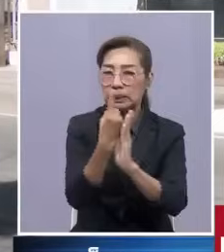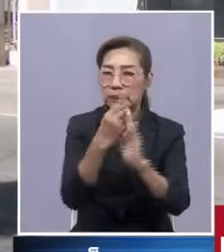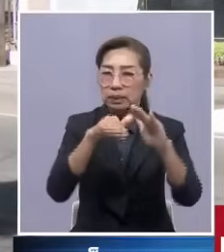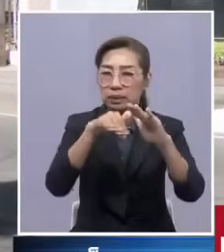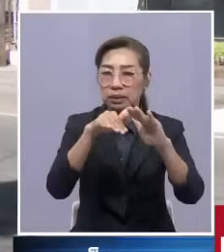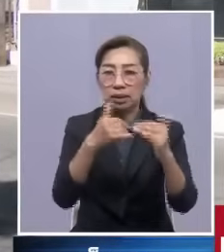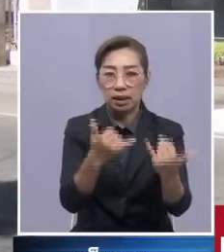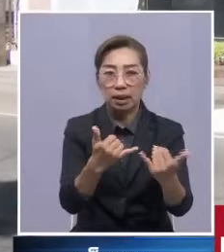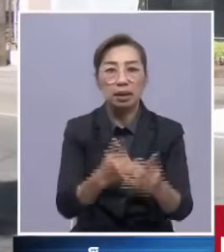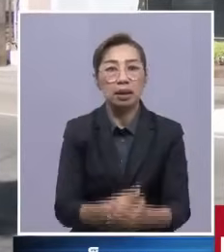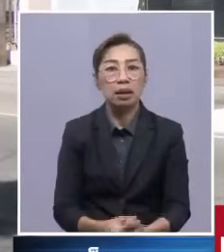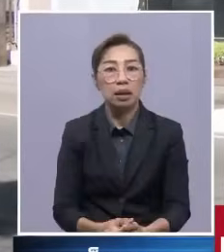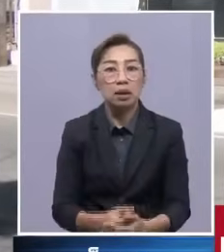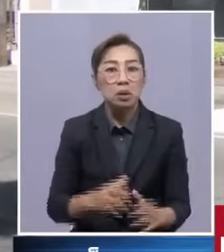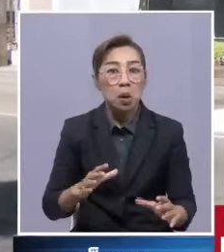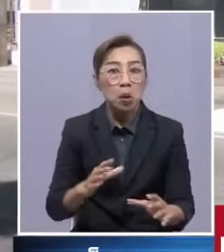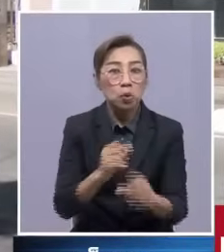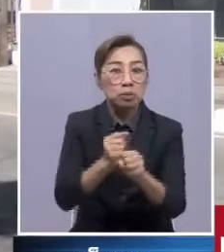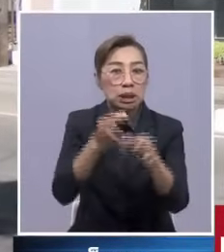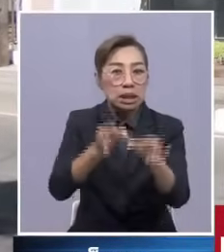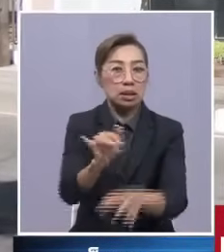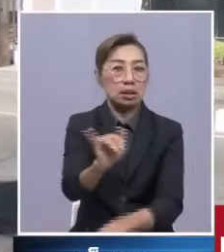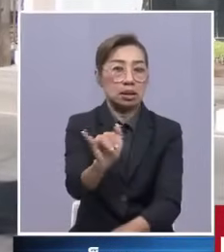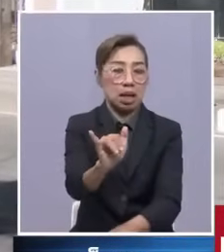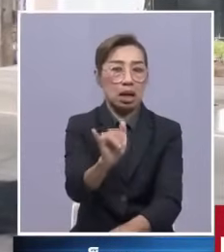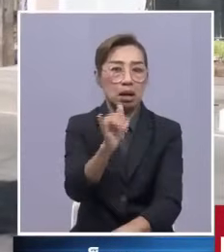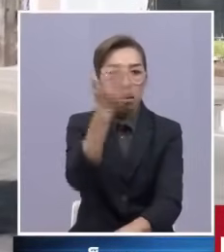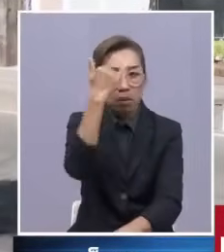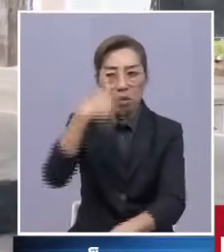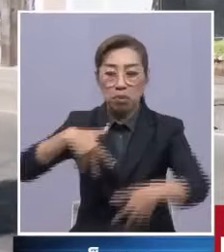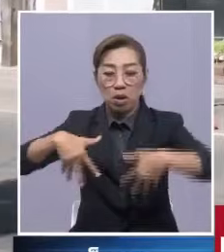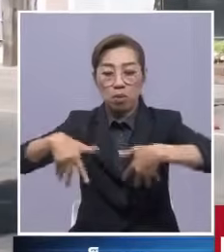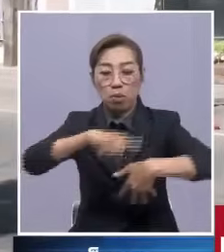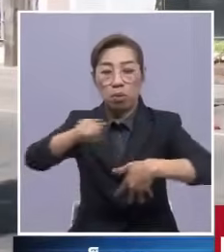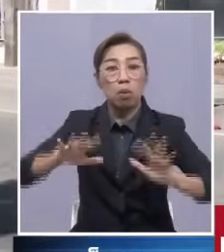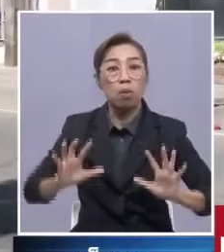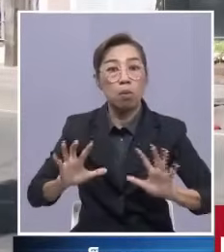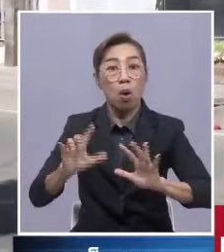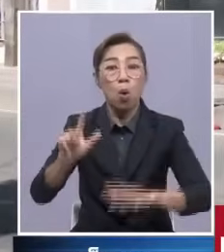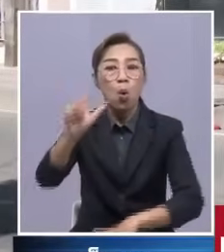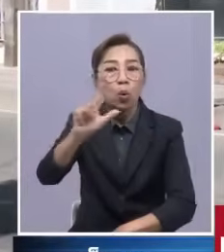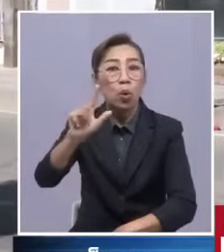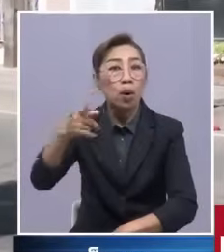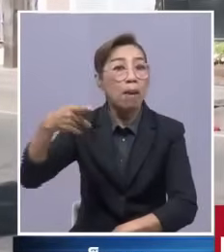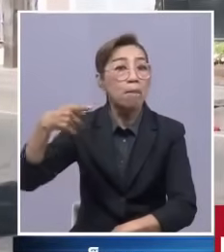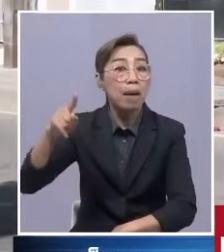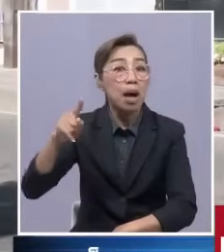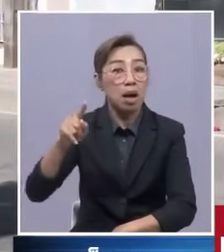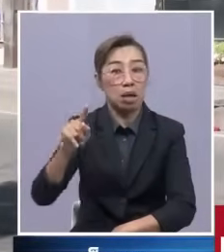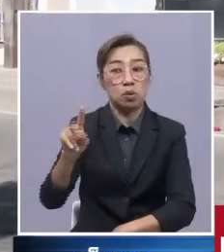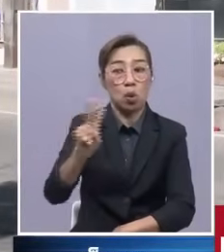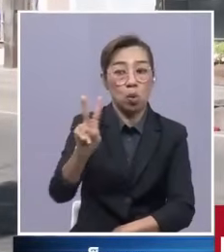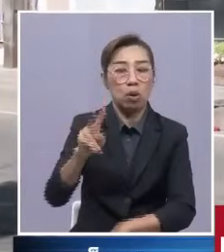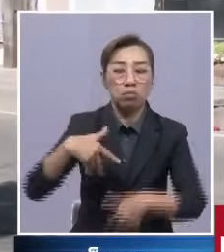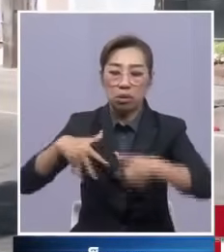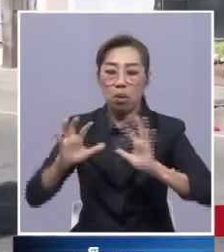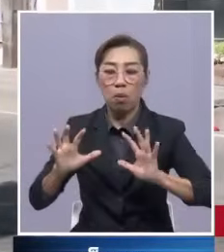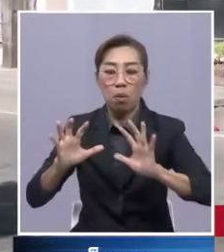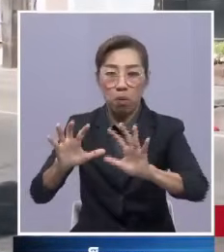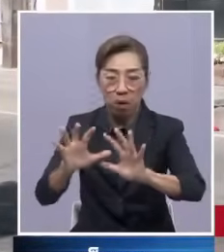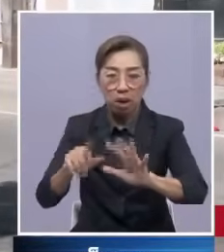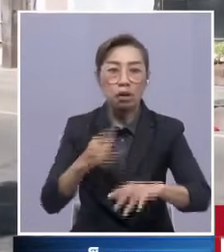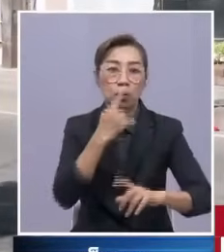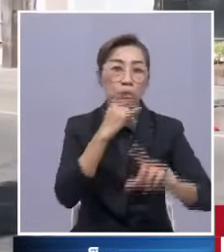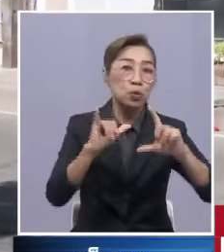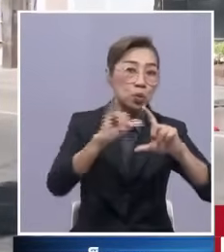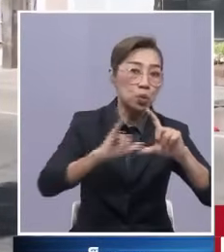แล้วนะครับขณะนี้ยังไม่มีผลออกมาครับท่ามกลางผู้สนับสนุนของลุงพลนะครับรวมถึงบรรดายูทูบเบอร์ที่มาปักหลักอยู่ด้านหน้าศ